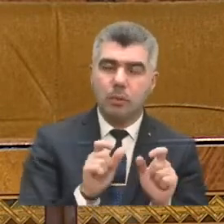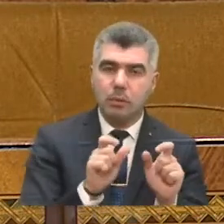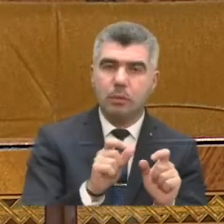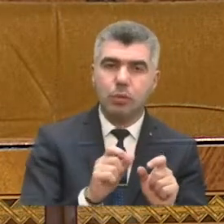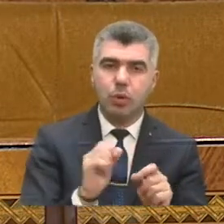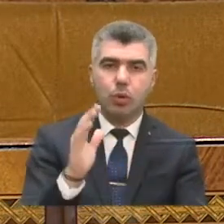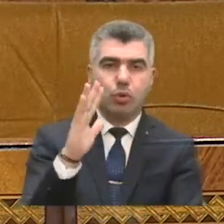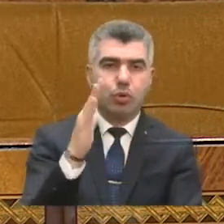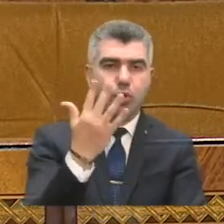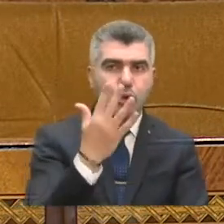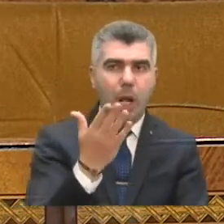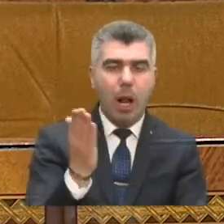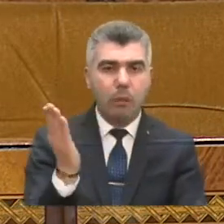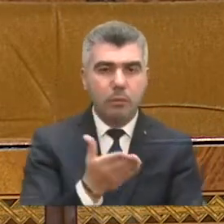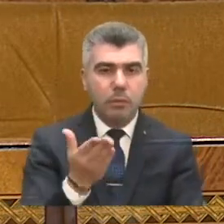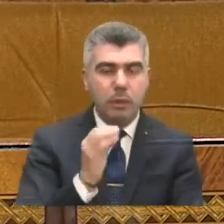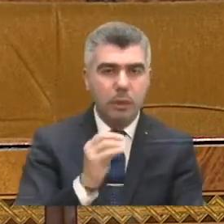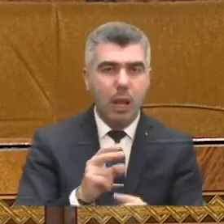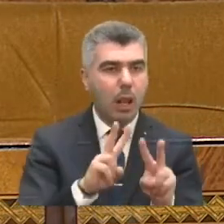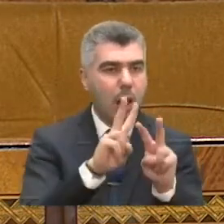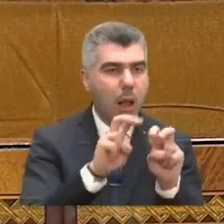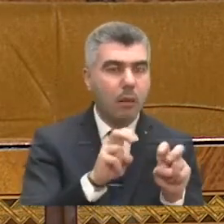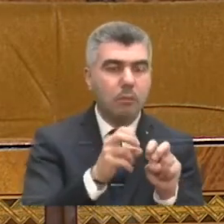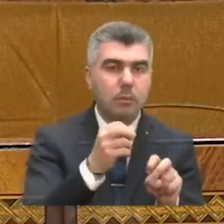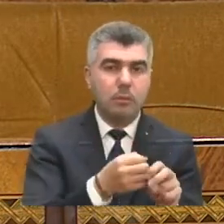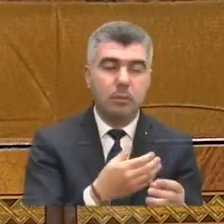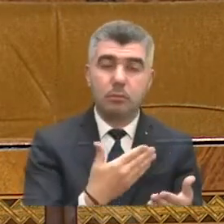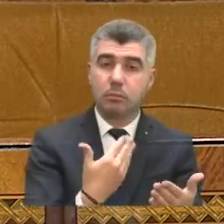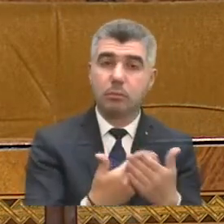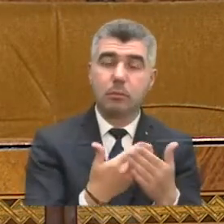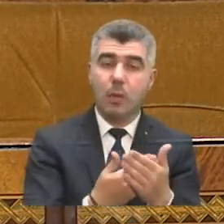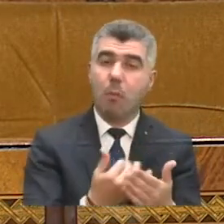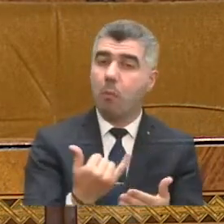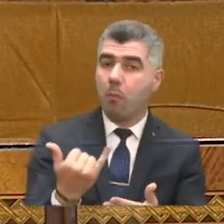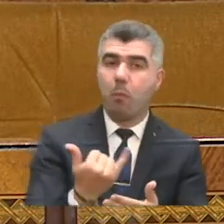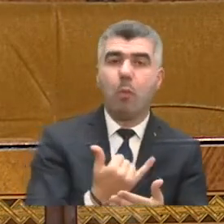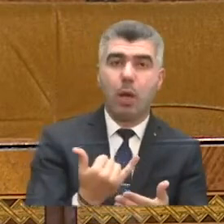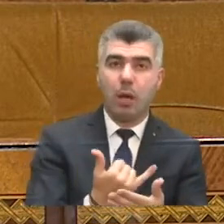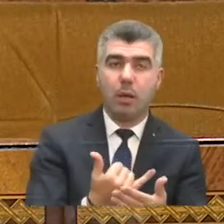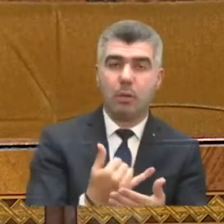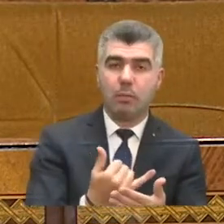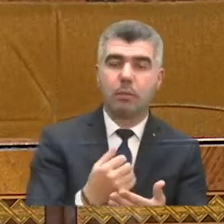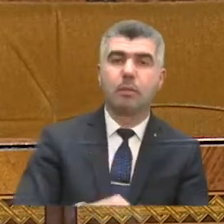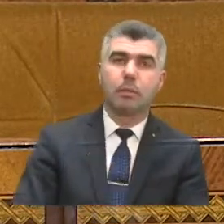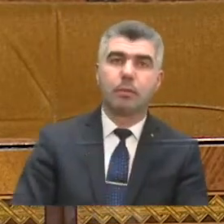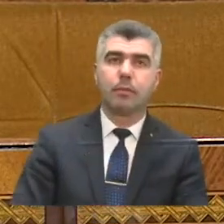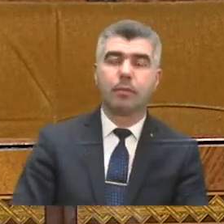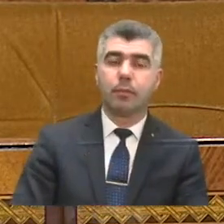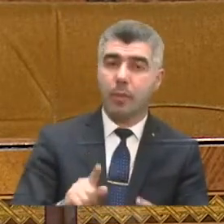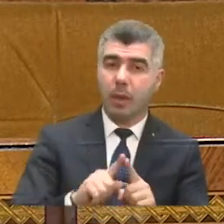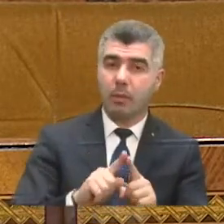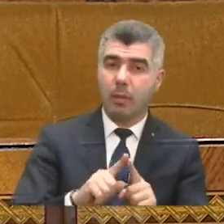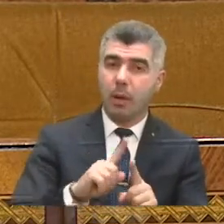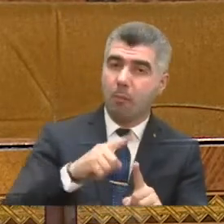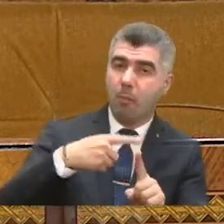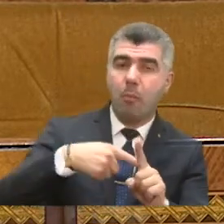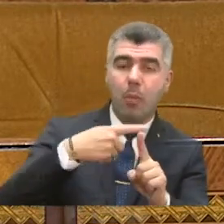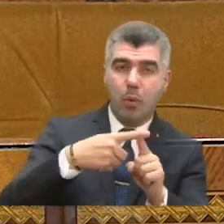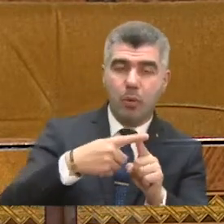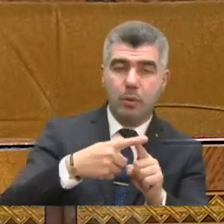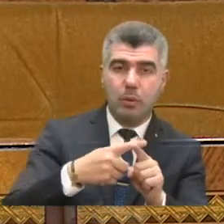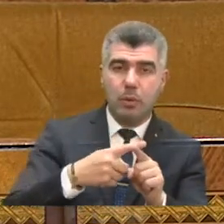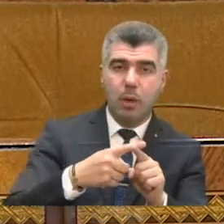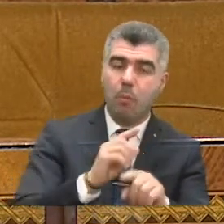الاشجار، واحد المجموعه ديال التدخلات ديال هذا الجهاز اللي هو يعني الدور ديالو هو كبير. لهذا خصكم تمكنوا هذا الجهاز من